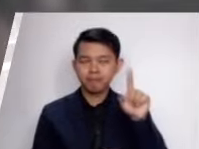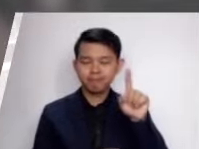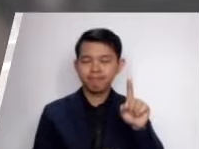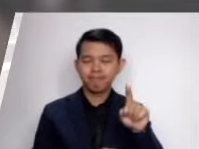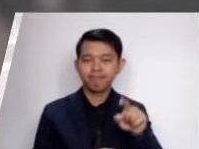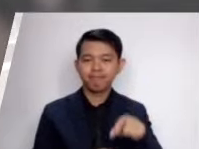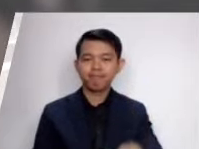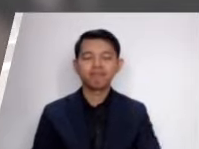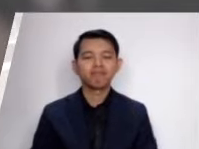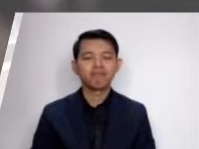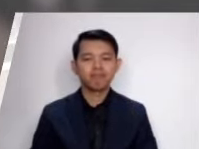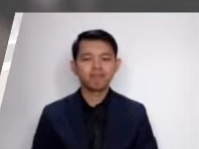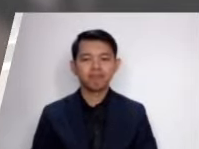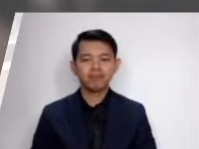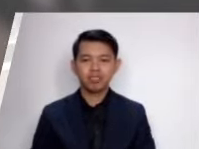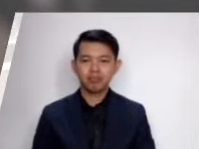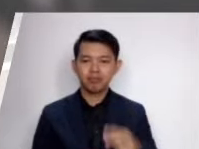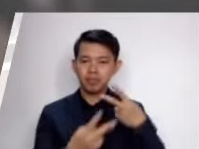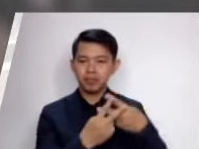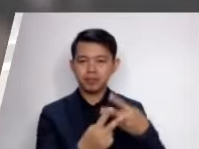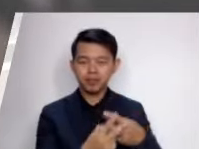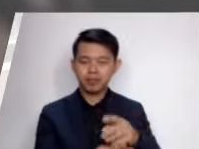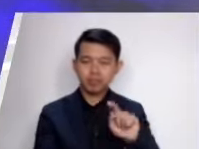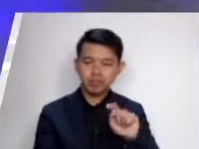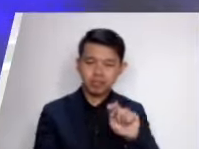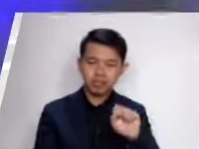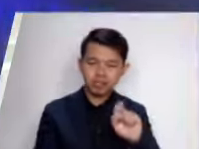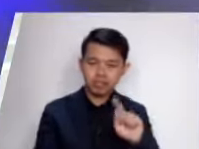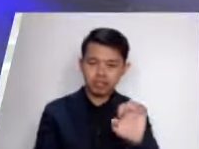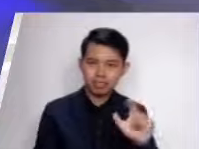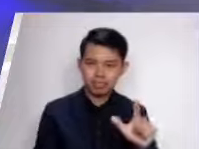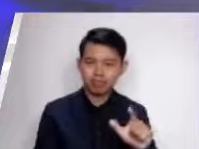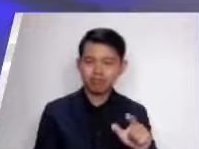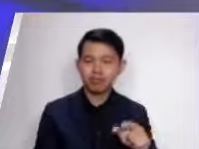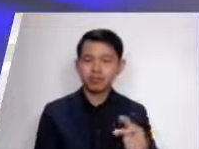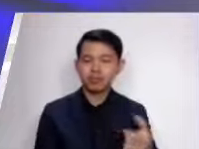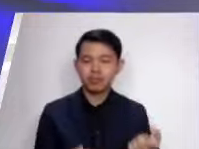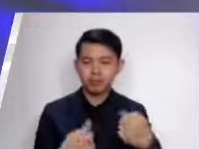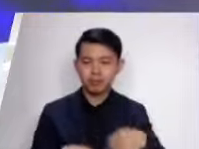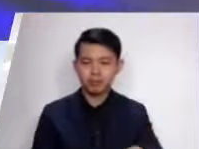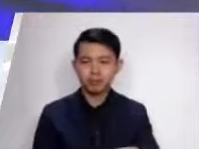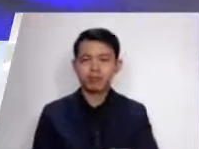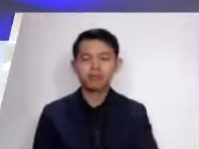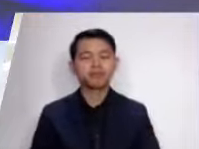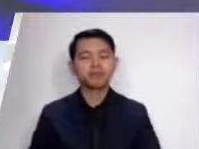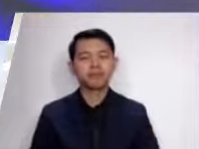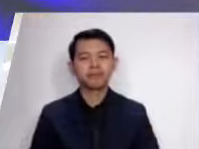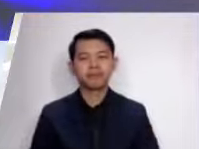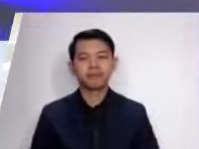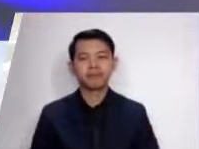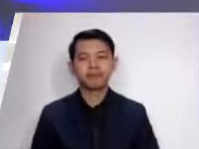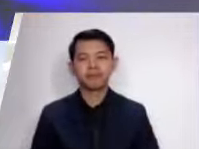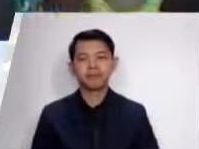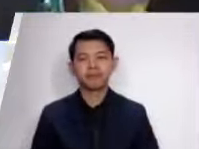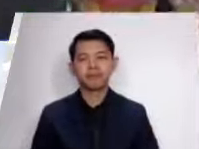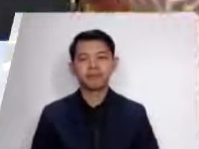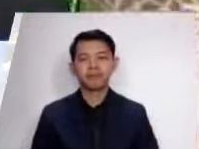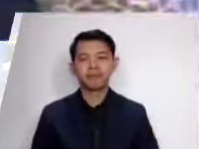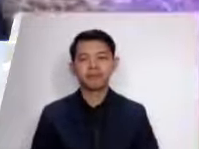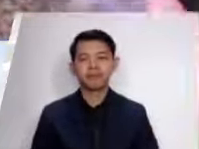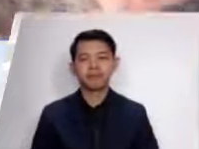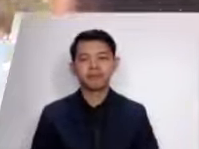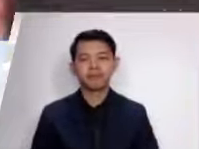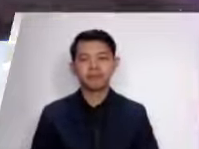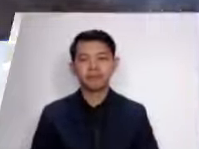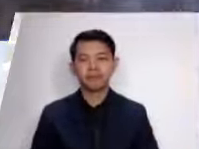na Stel is coming at Stel Room. 1, 2, 3. Mainit ang naging pagtanggap ng fans sa mga bida